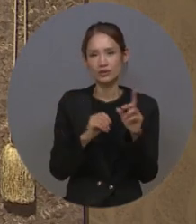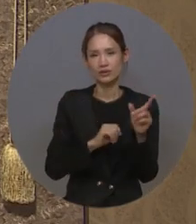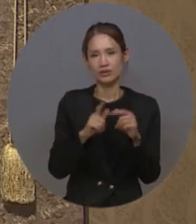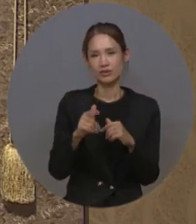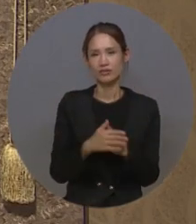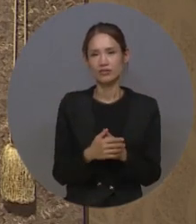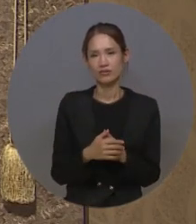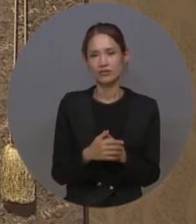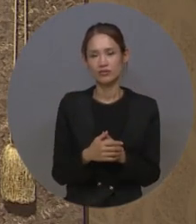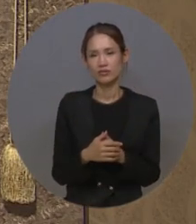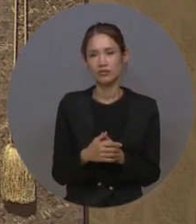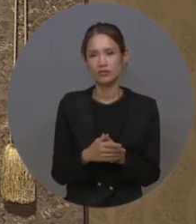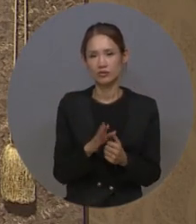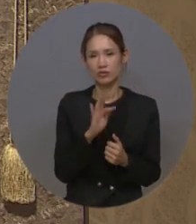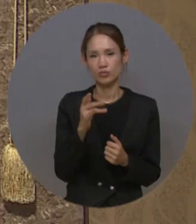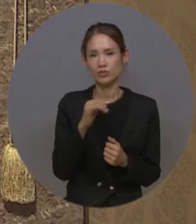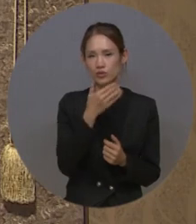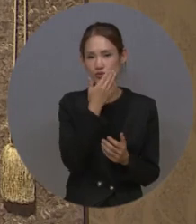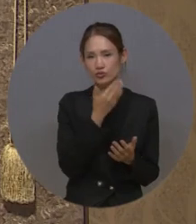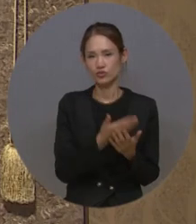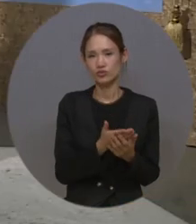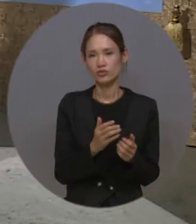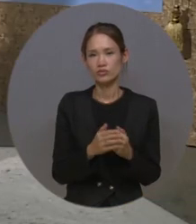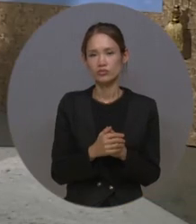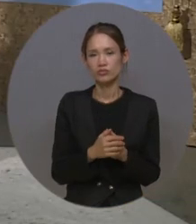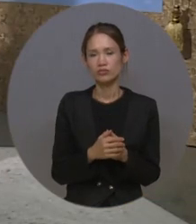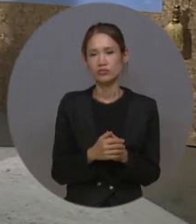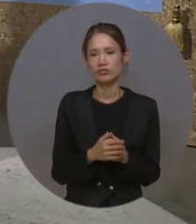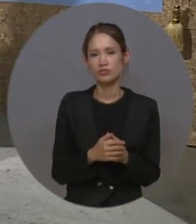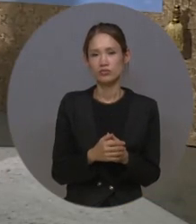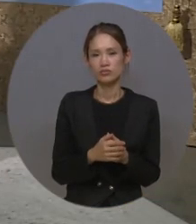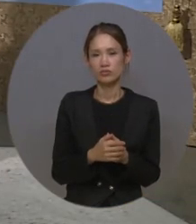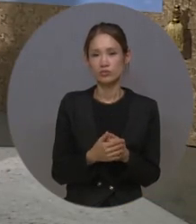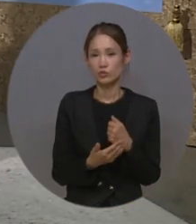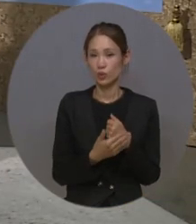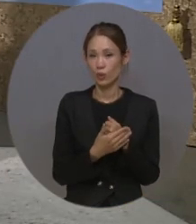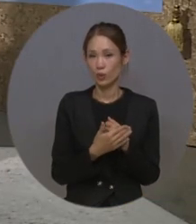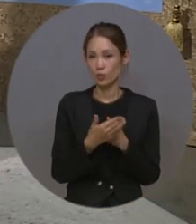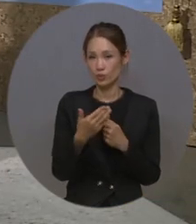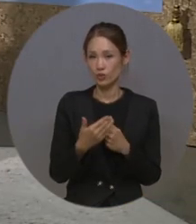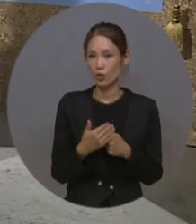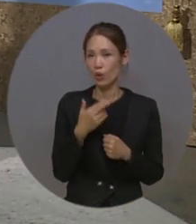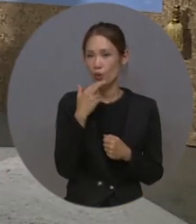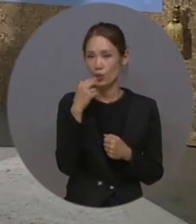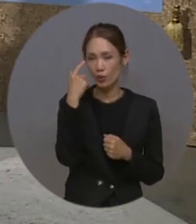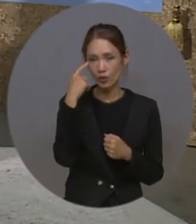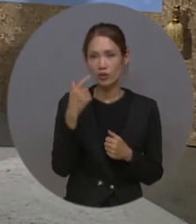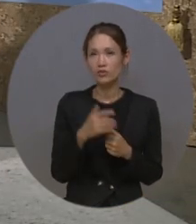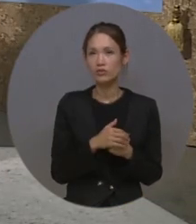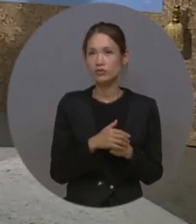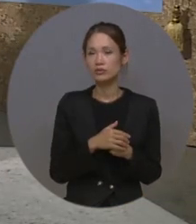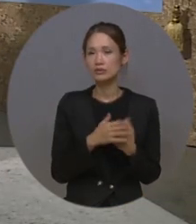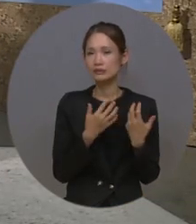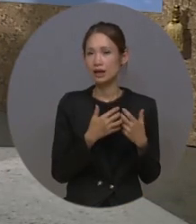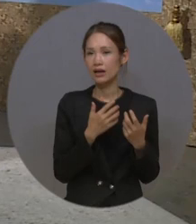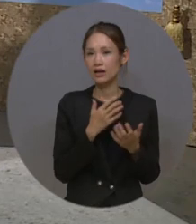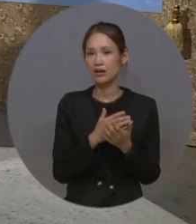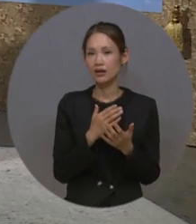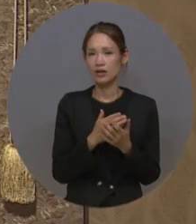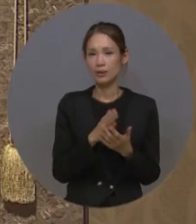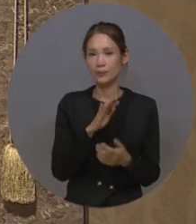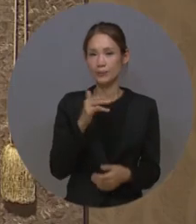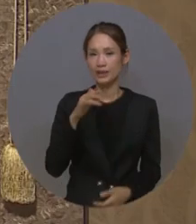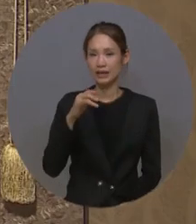네. 그래서 비염 되게 중요합니다. 아, 근데 비염에는 좀 도움될 것들이 따로는 없나요? 그 요 장치 말고. 비강